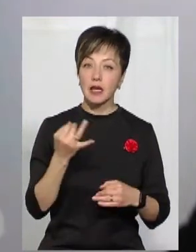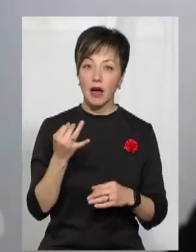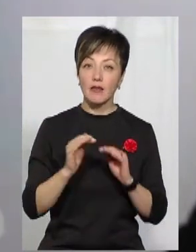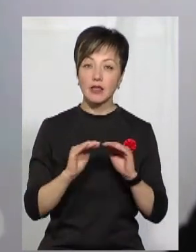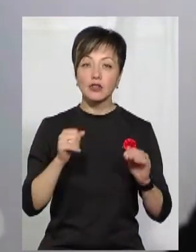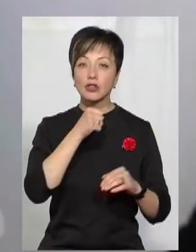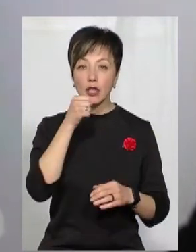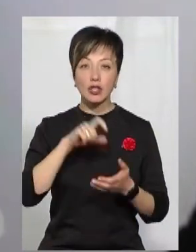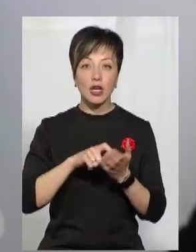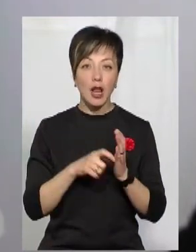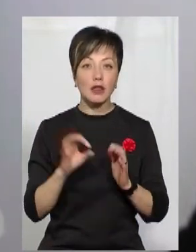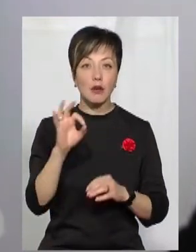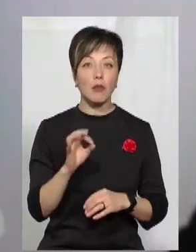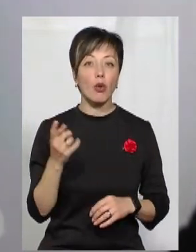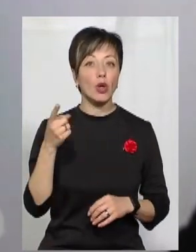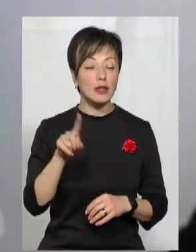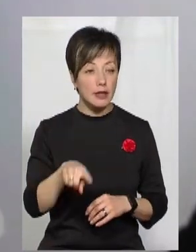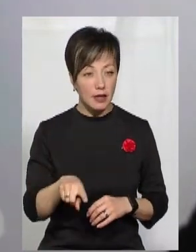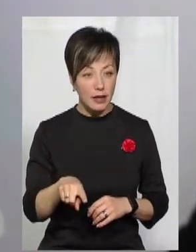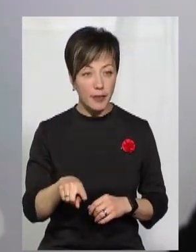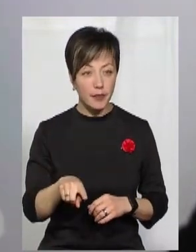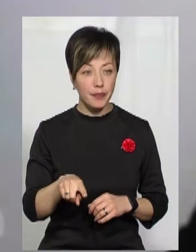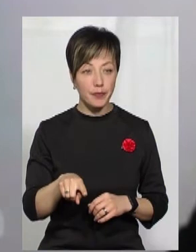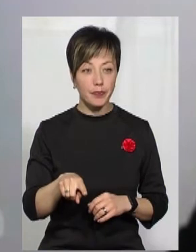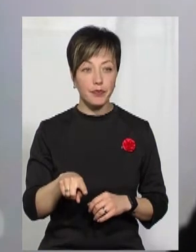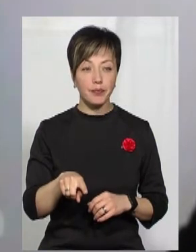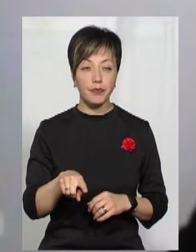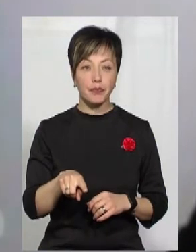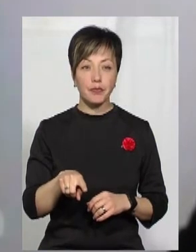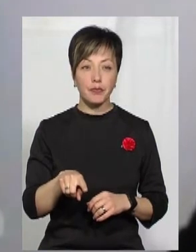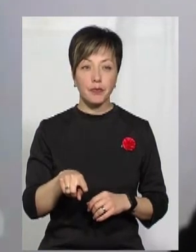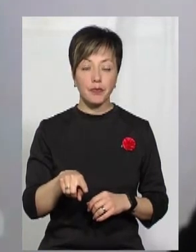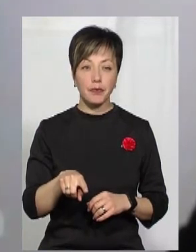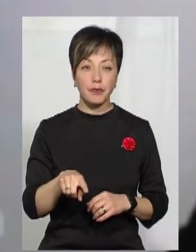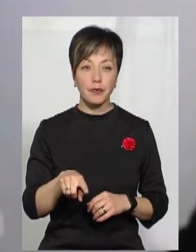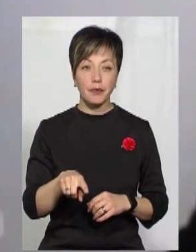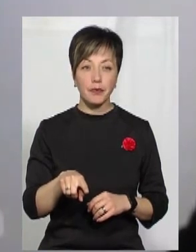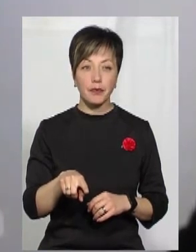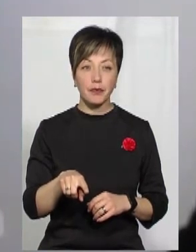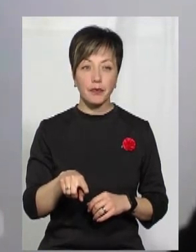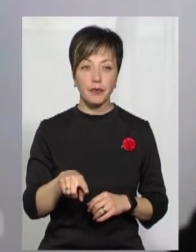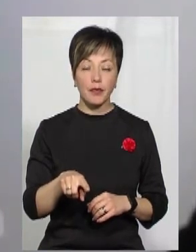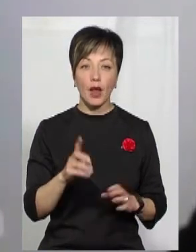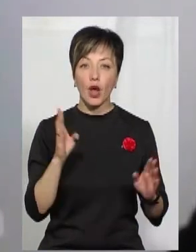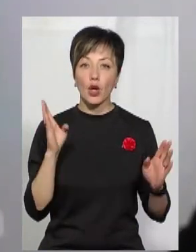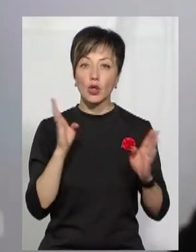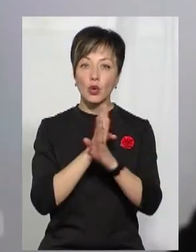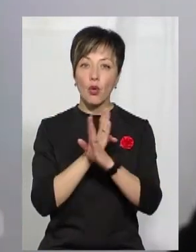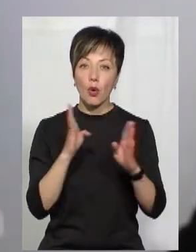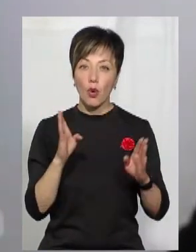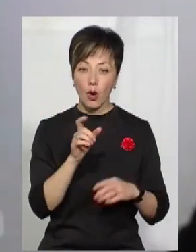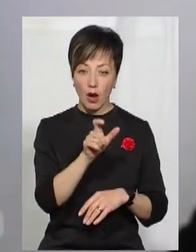класів. Проте, здебільшого, їхню увагу привертають саме долі